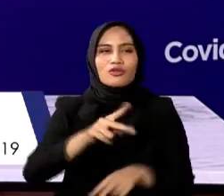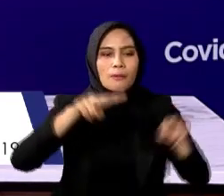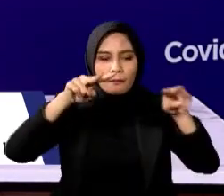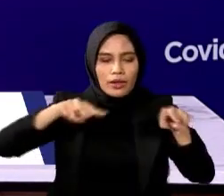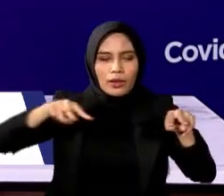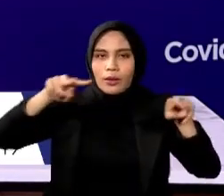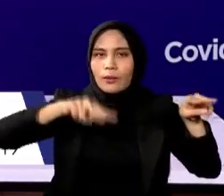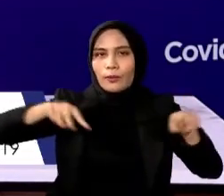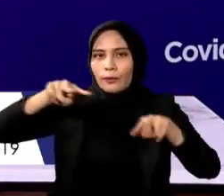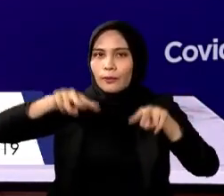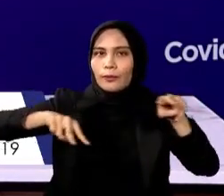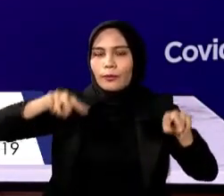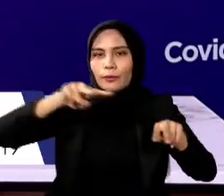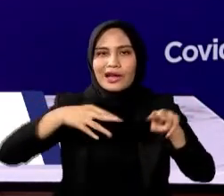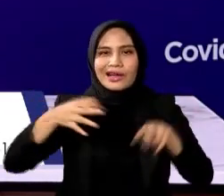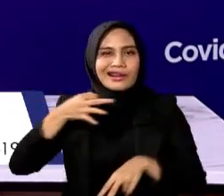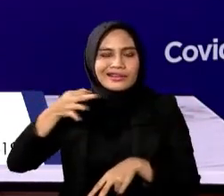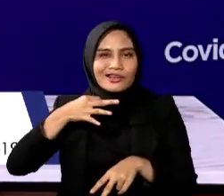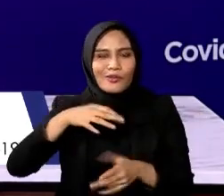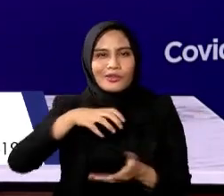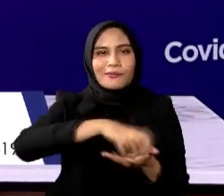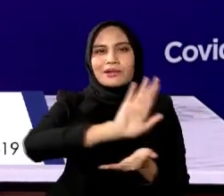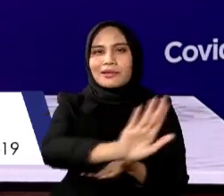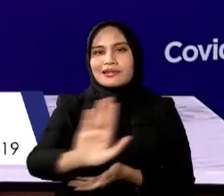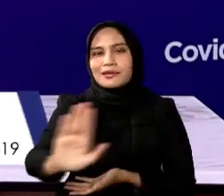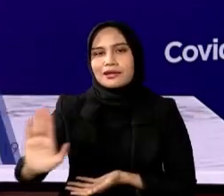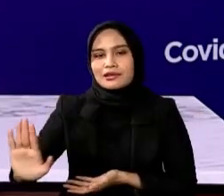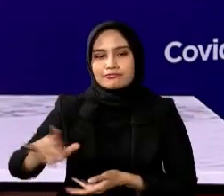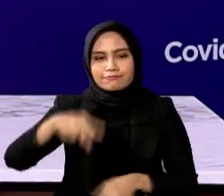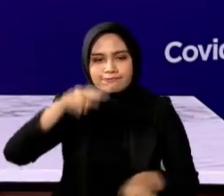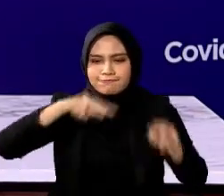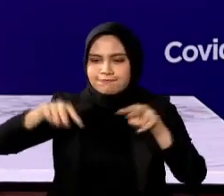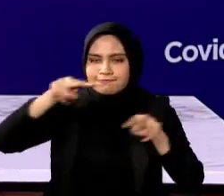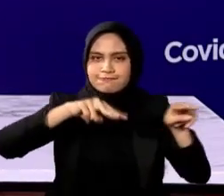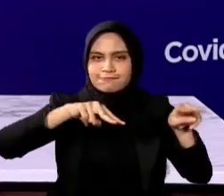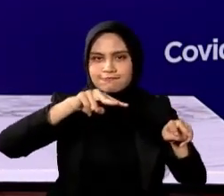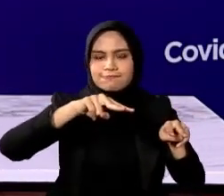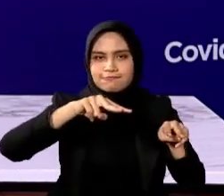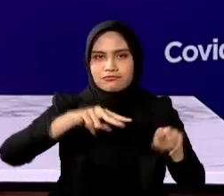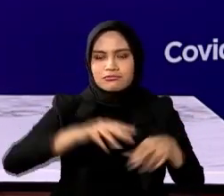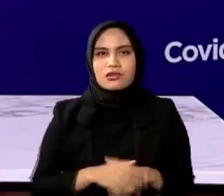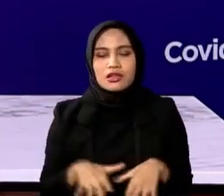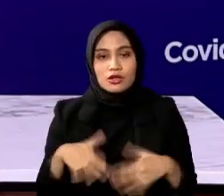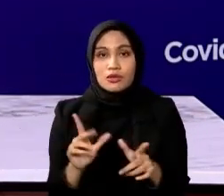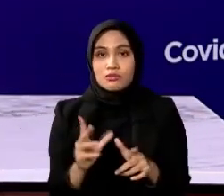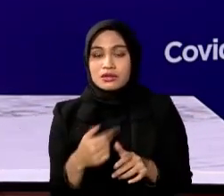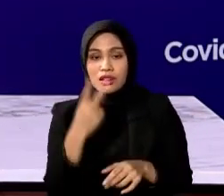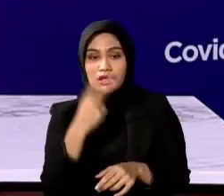zonasi risiko wilayahnya termasuk anggota masyarakatnya masing-masing bisa melihat di website